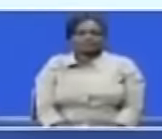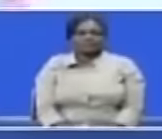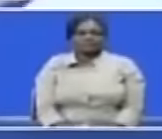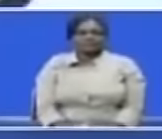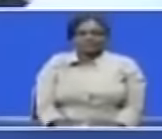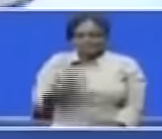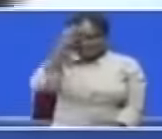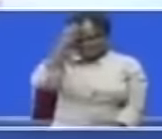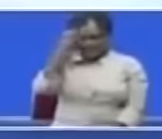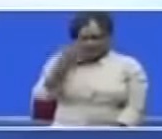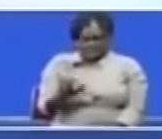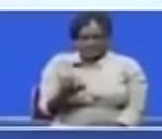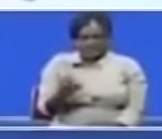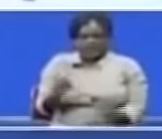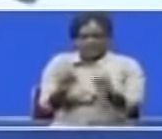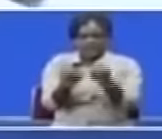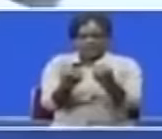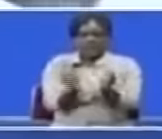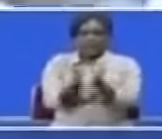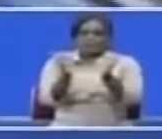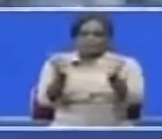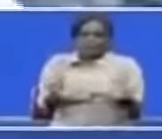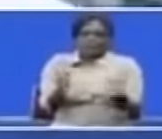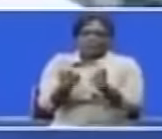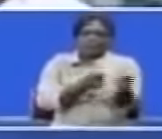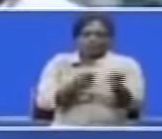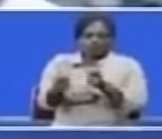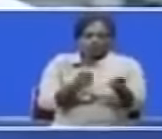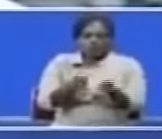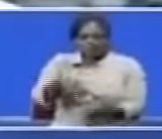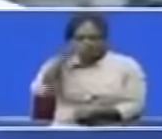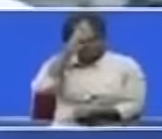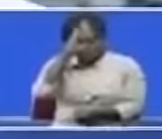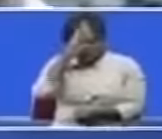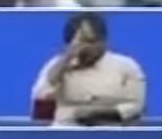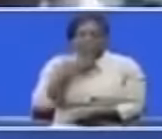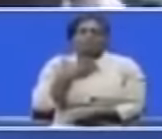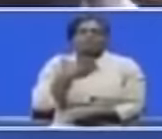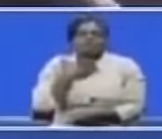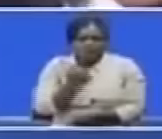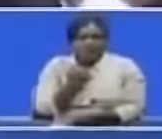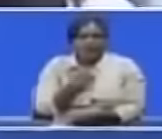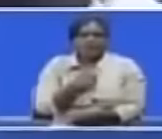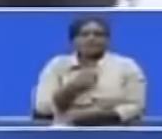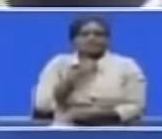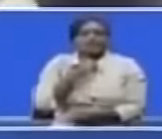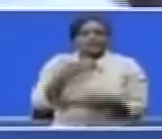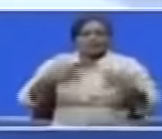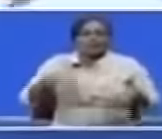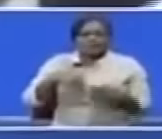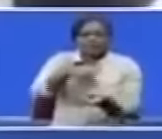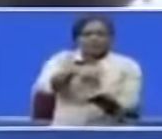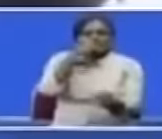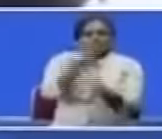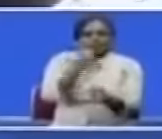Ni hamaki zinazozidi kushuhudiwa, huku wananchi wakikabiliana na maafisa wa usalama na kuitisha wale ambao ni wazembe kuondolewa